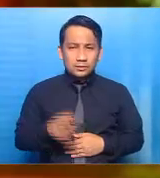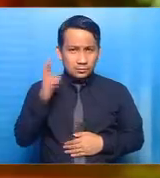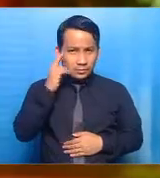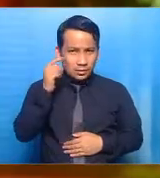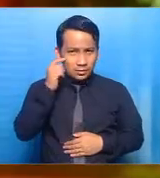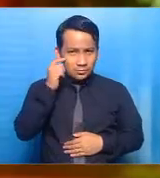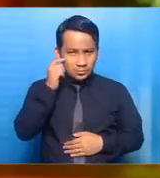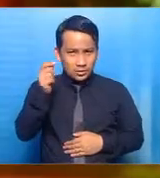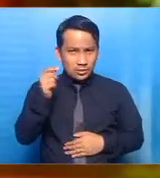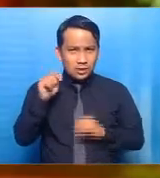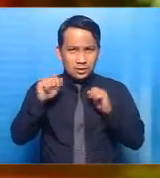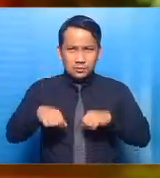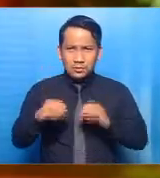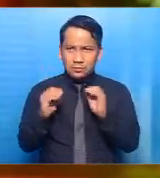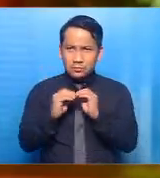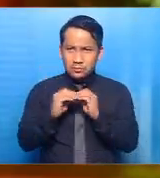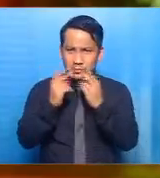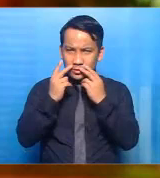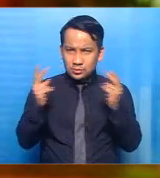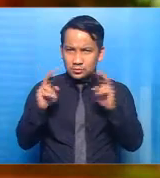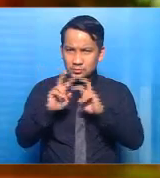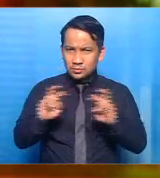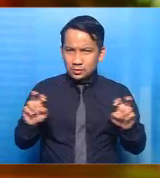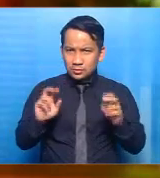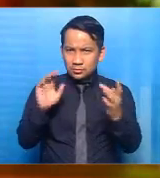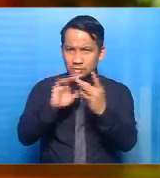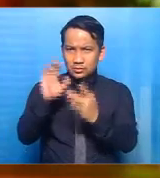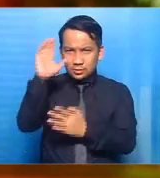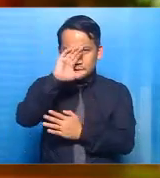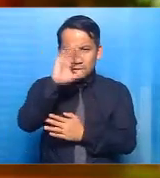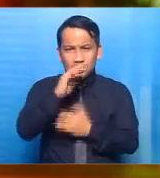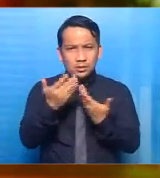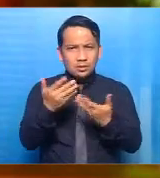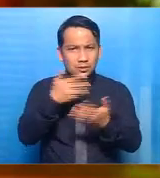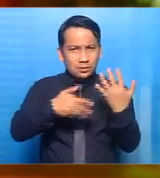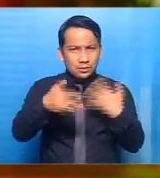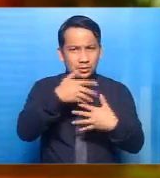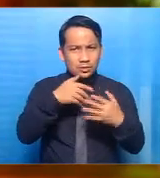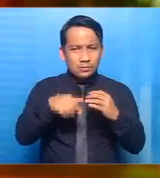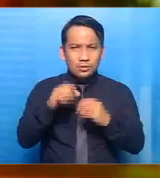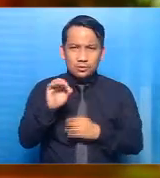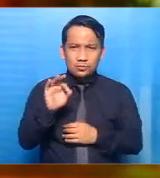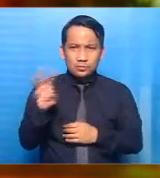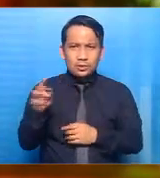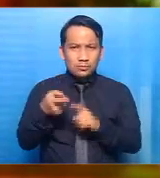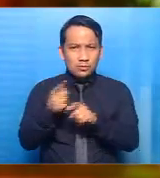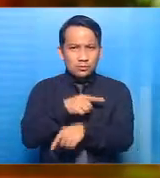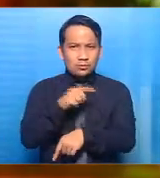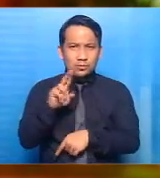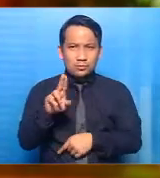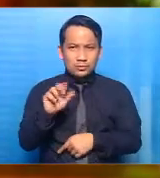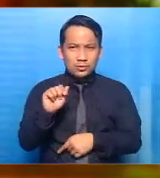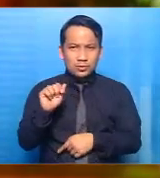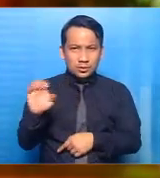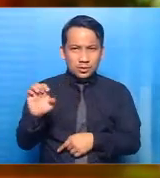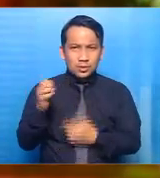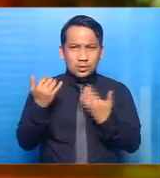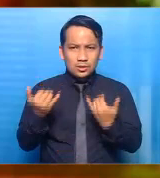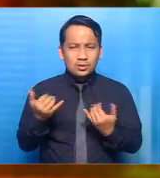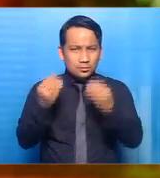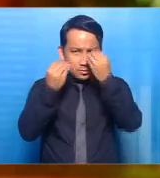Rafi, patuloy ang ginagawang case investigation at contact tracing sa mga nakasalamuha ng OFW galing UAE. Sa kabila